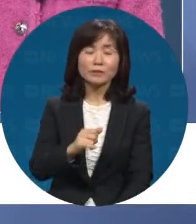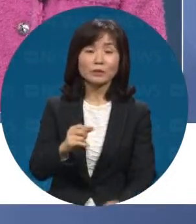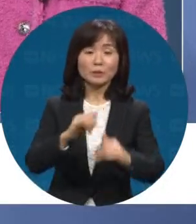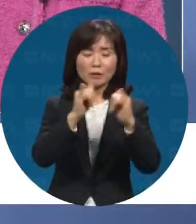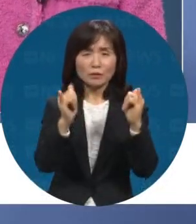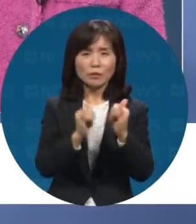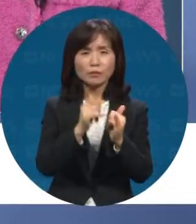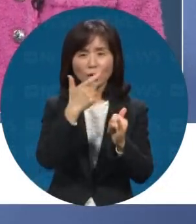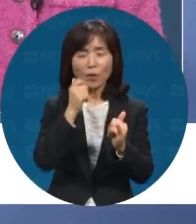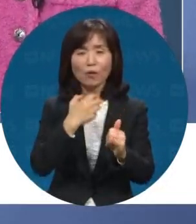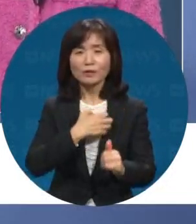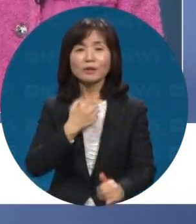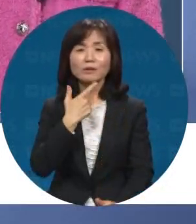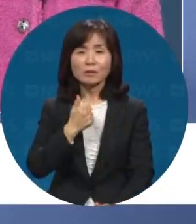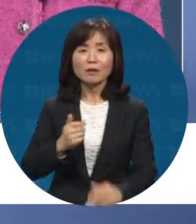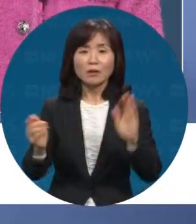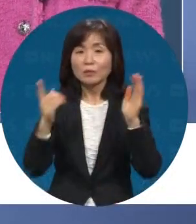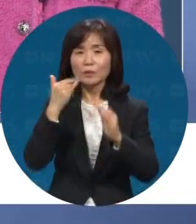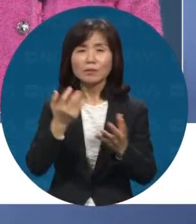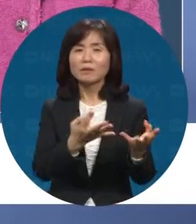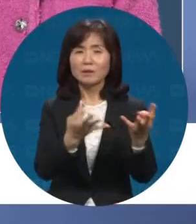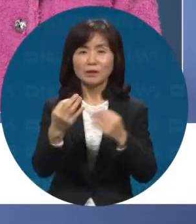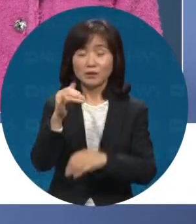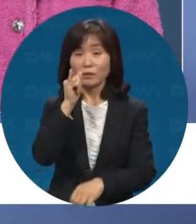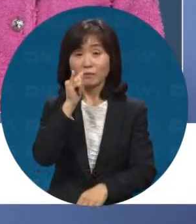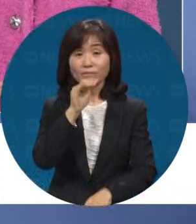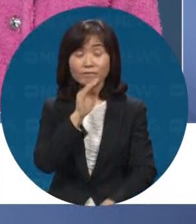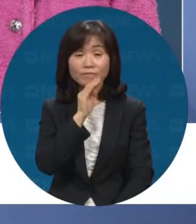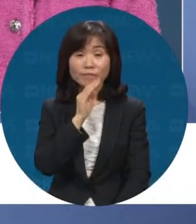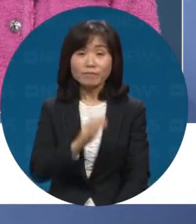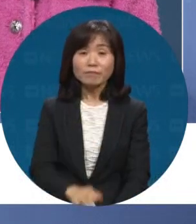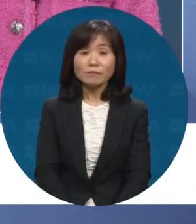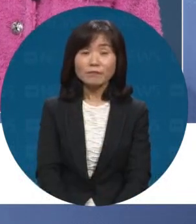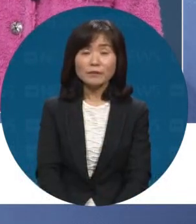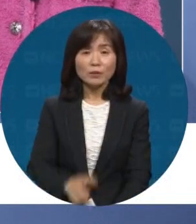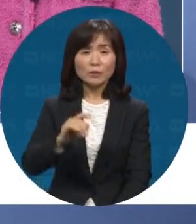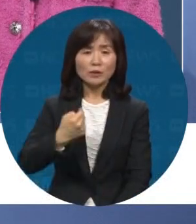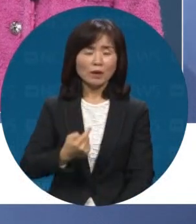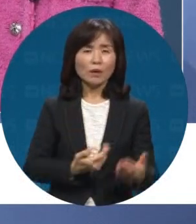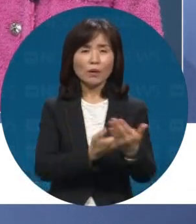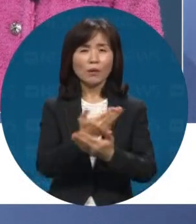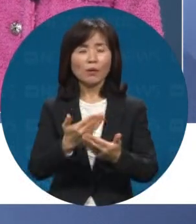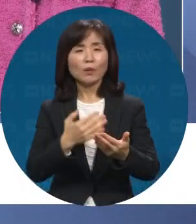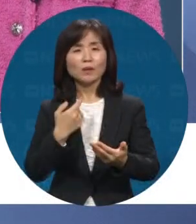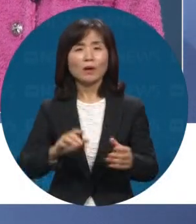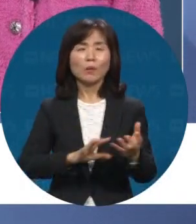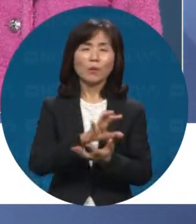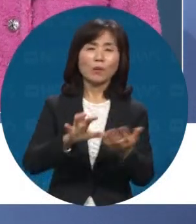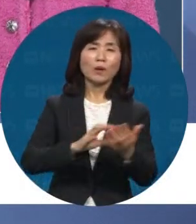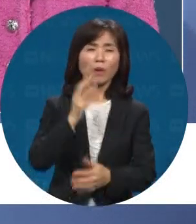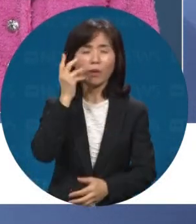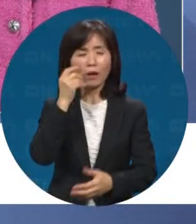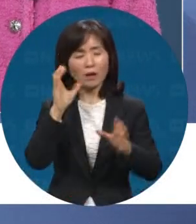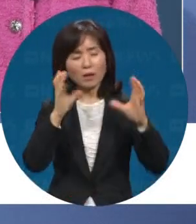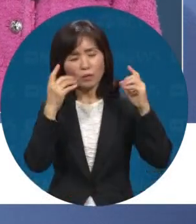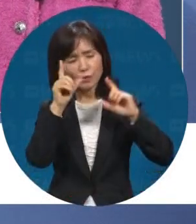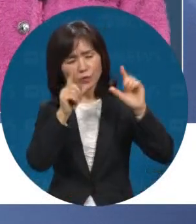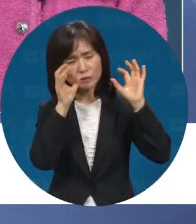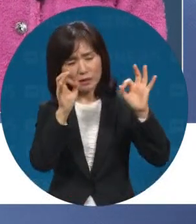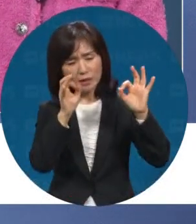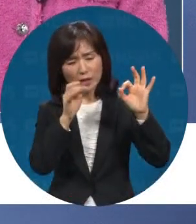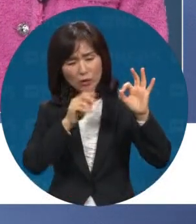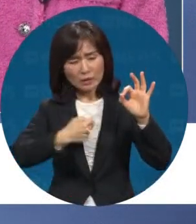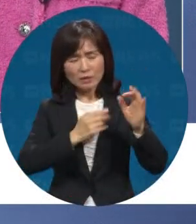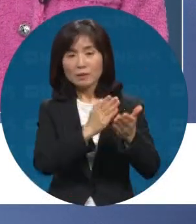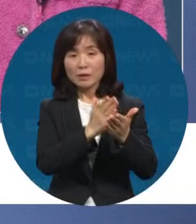사회성 부족을 걱정하는 떡 학부모님들도 많으셨죠 혼자 노는게 익숙해진 아이들을 보면서 아 혼자 하던 걸